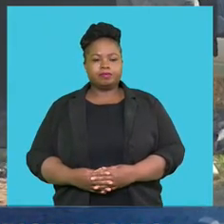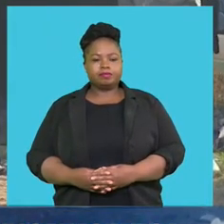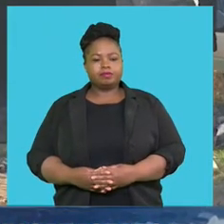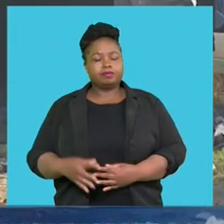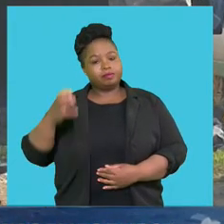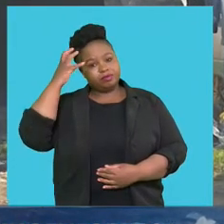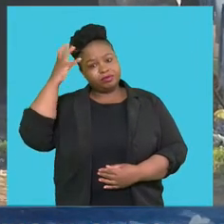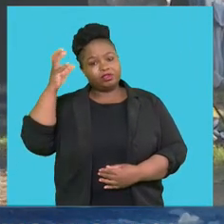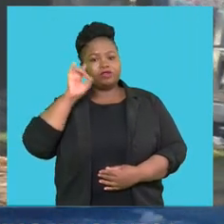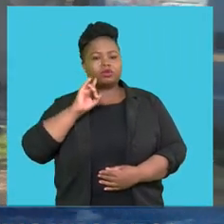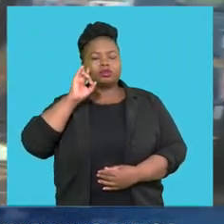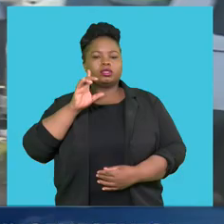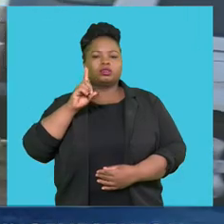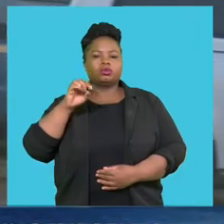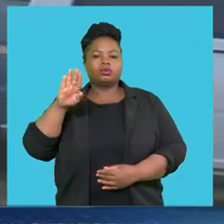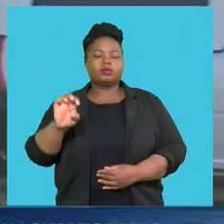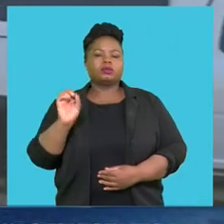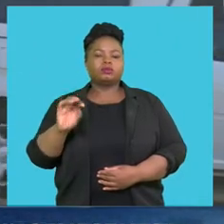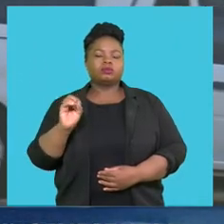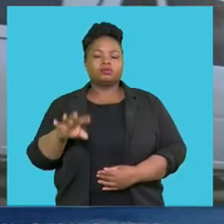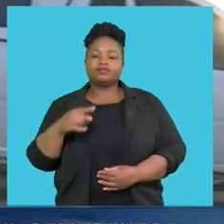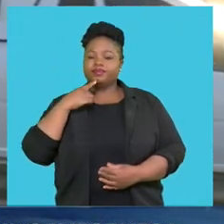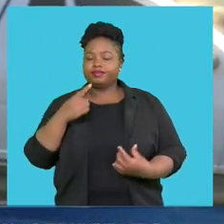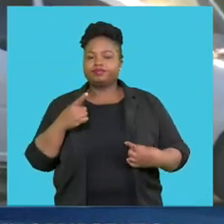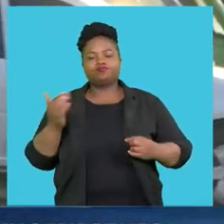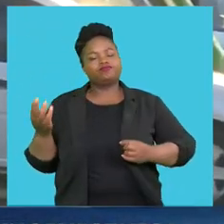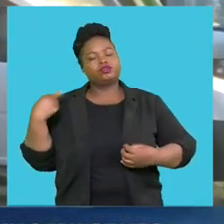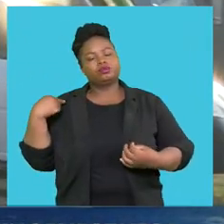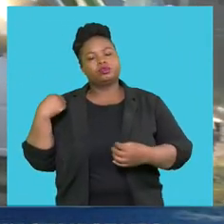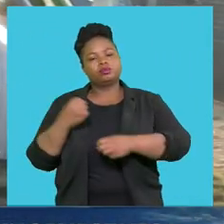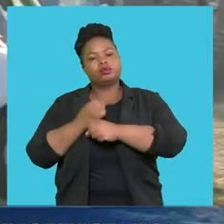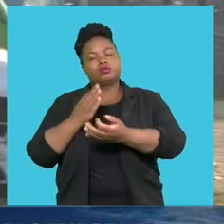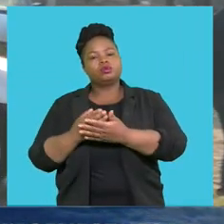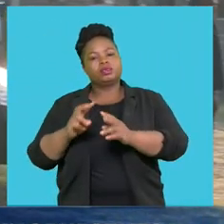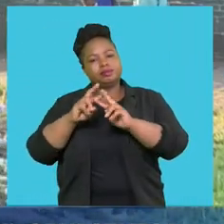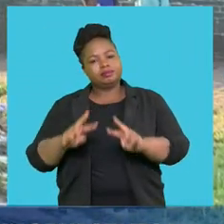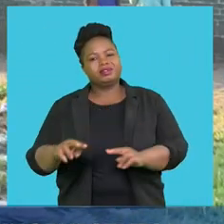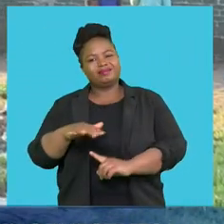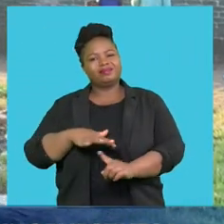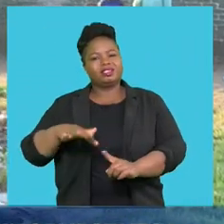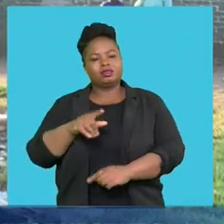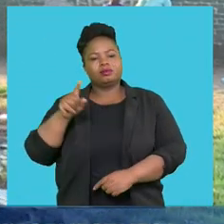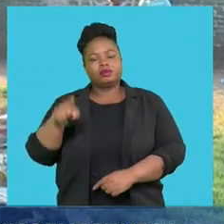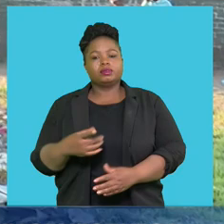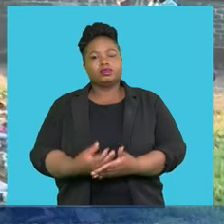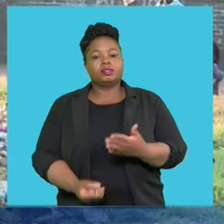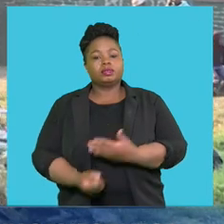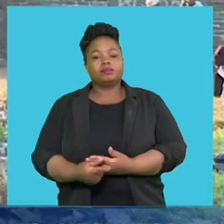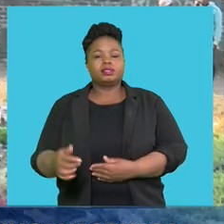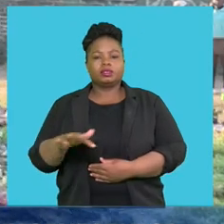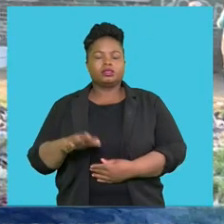Izinduna zasehostela laseDube eSoweto zithi umsebenzi wazo uqinisekisa ukuthi alukho udweshu oluba